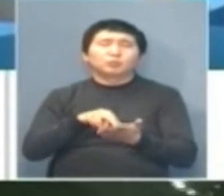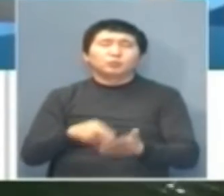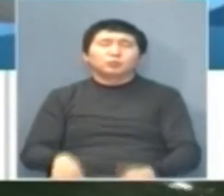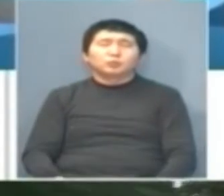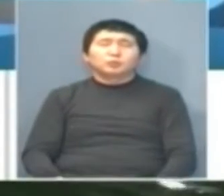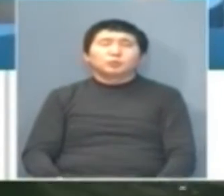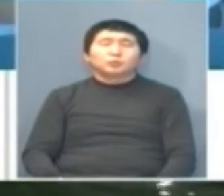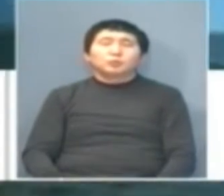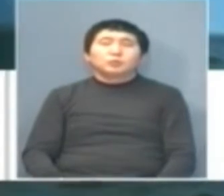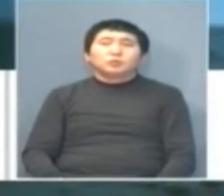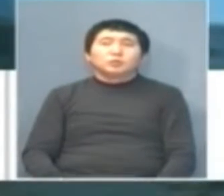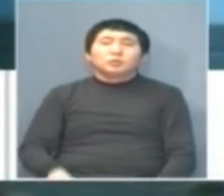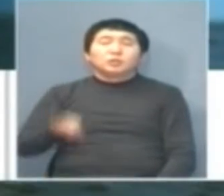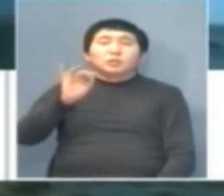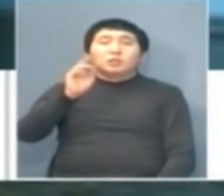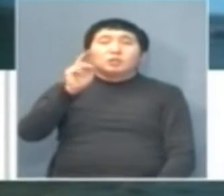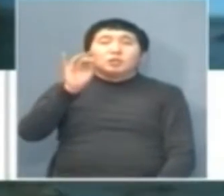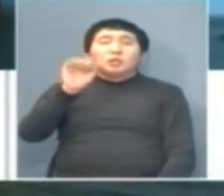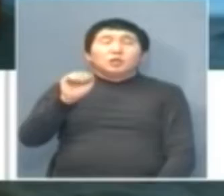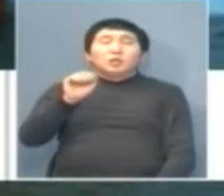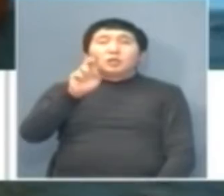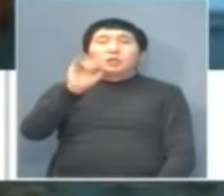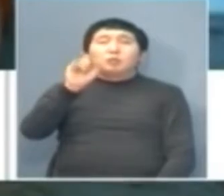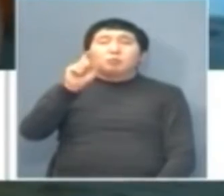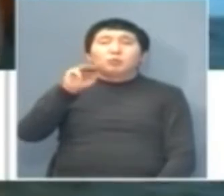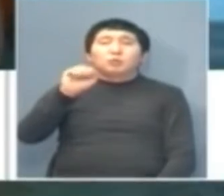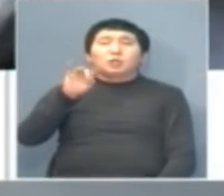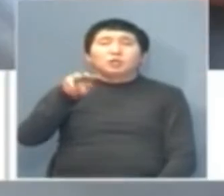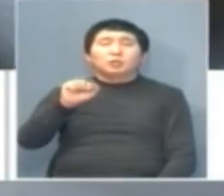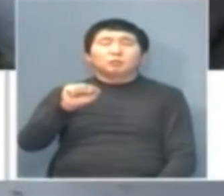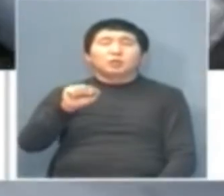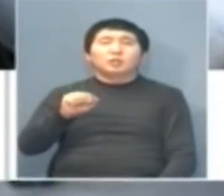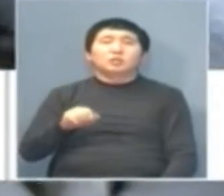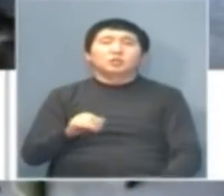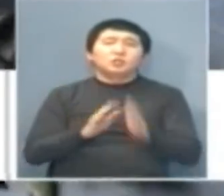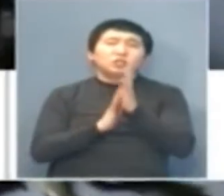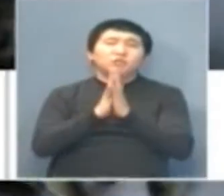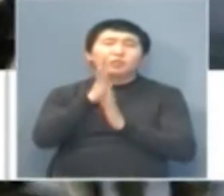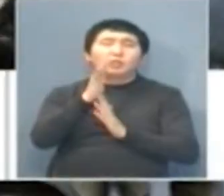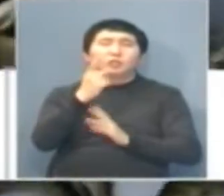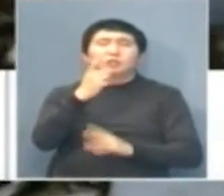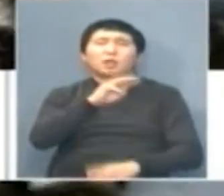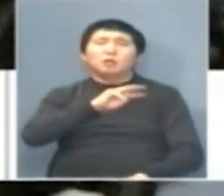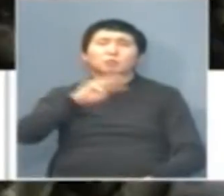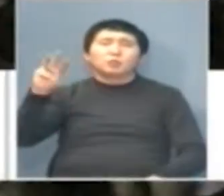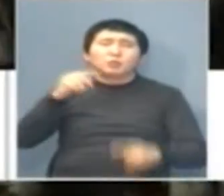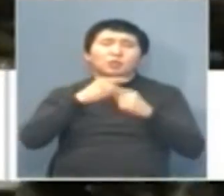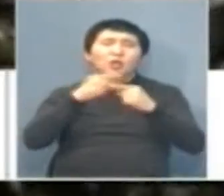Тоо Тория Тогам берут икру у бухтарминского хозяйства. Здесь ежегодно из икринок выращивают около 100 миллионов разных видов